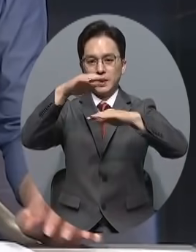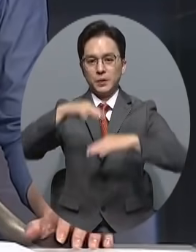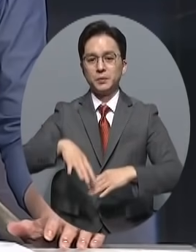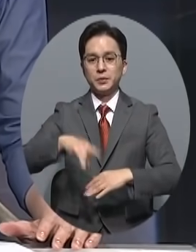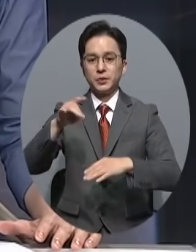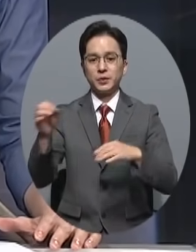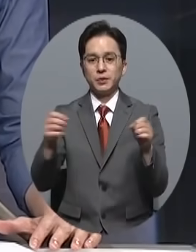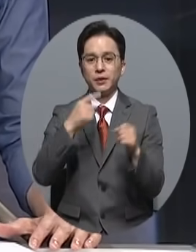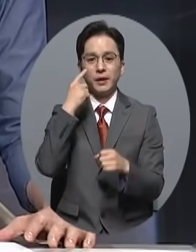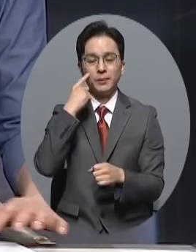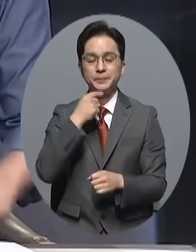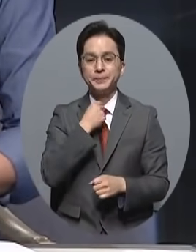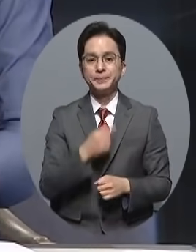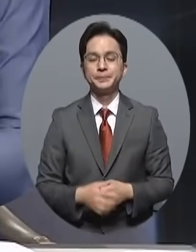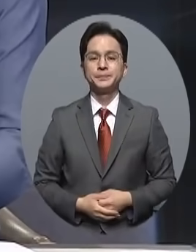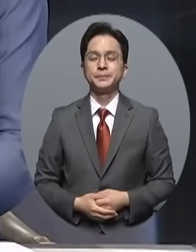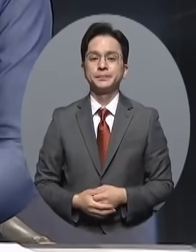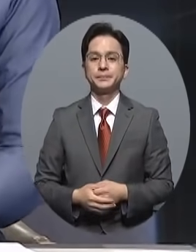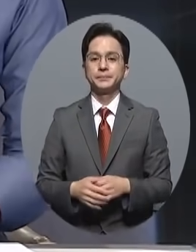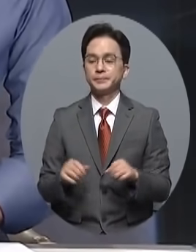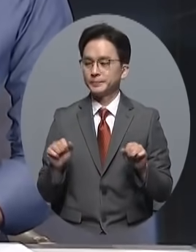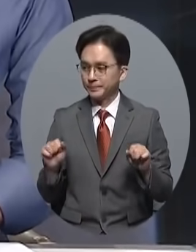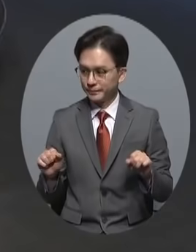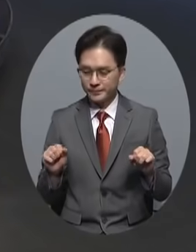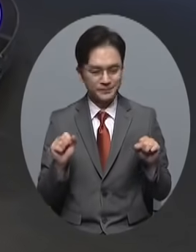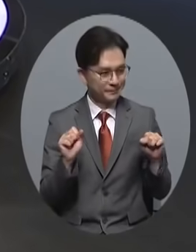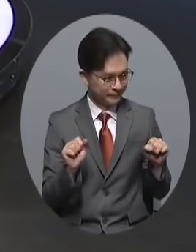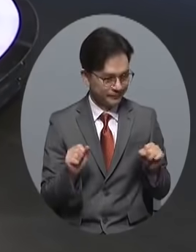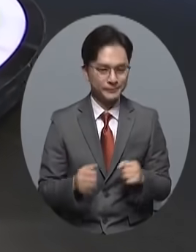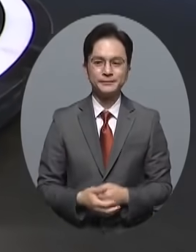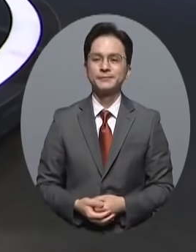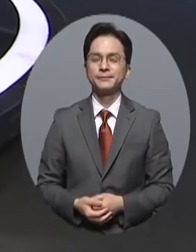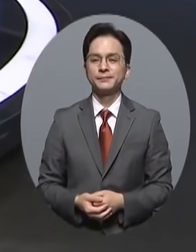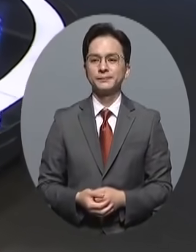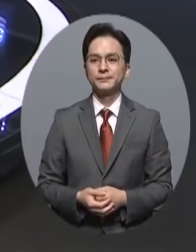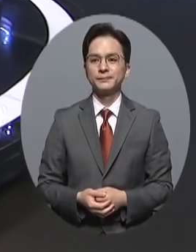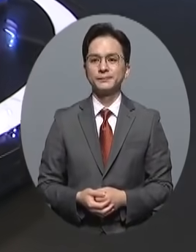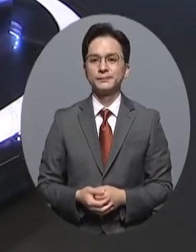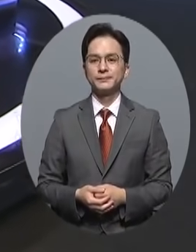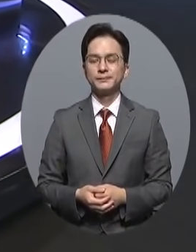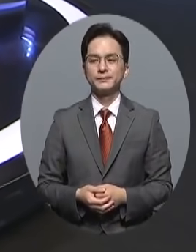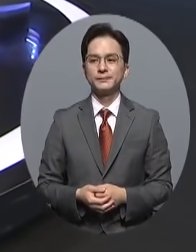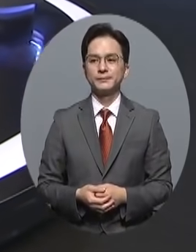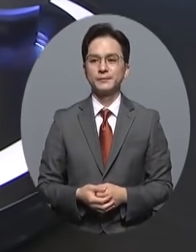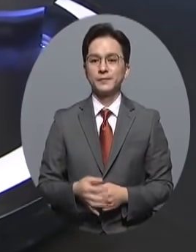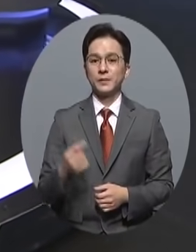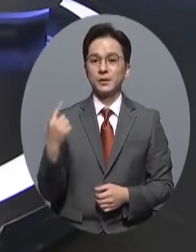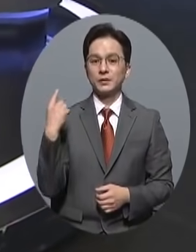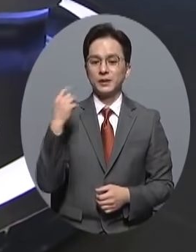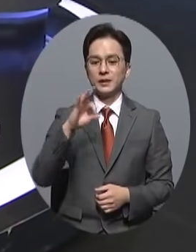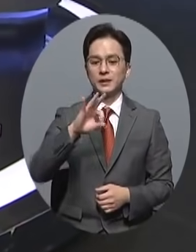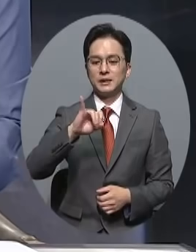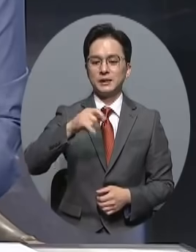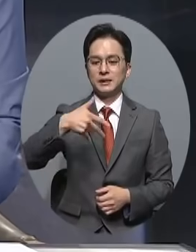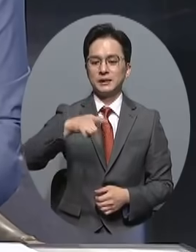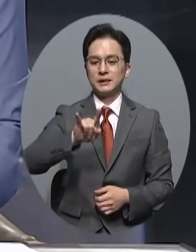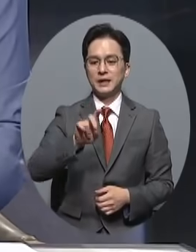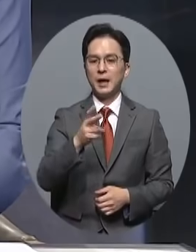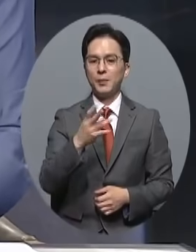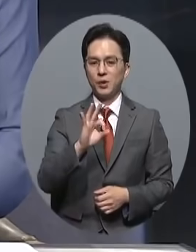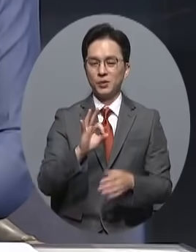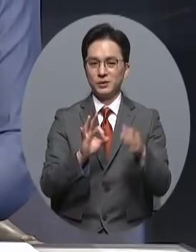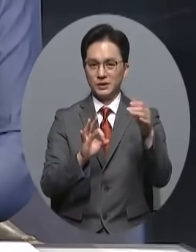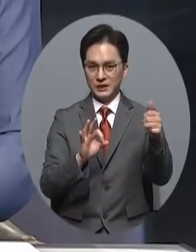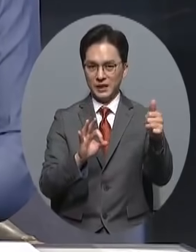대표와 함께 자세한 이야기 짚어보도록 하겠습니다. 안녕하세요. 네, 안녕하세요. 자, 어제 이재명 지사와 추미애 전